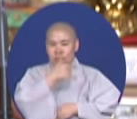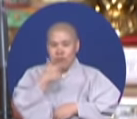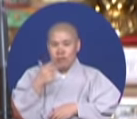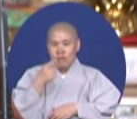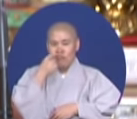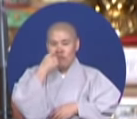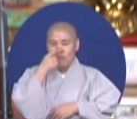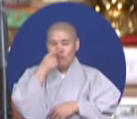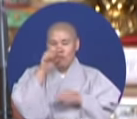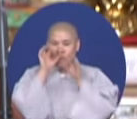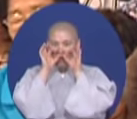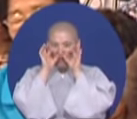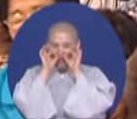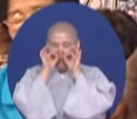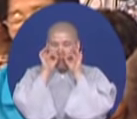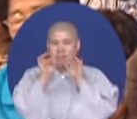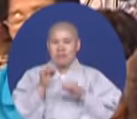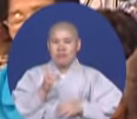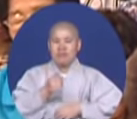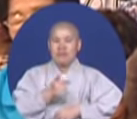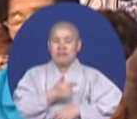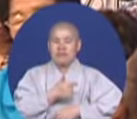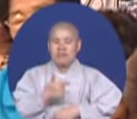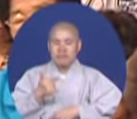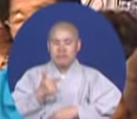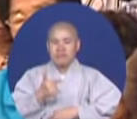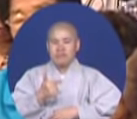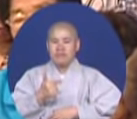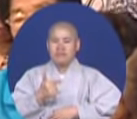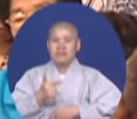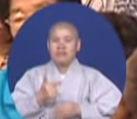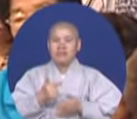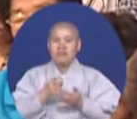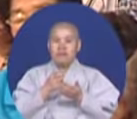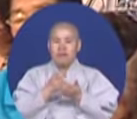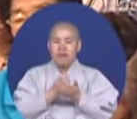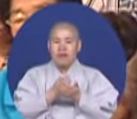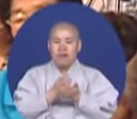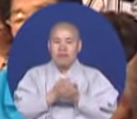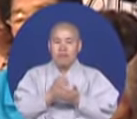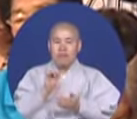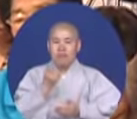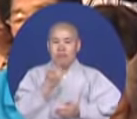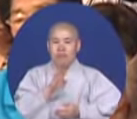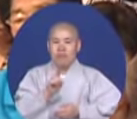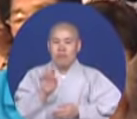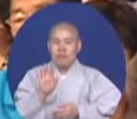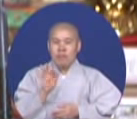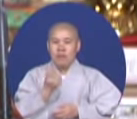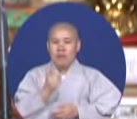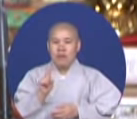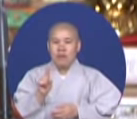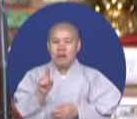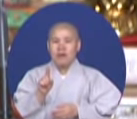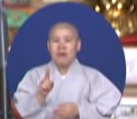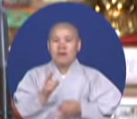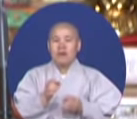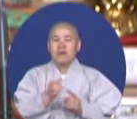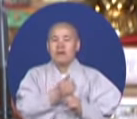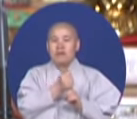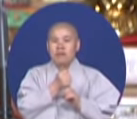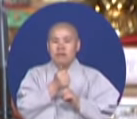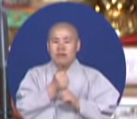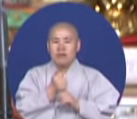아주 콧구멍이 넓어요. 근데 이거는 법화경의 신장님의 뜻이고